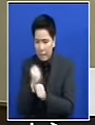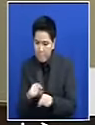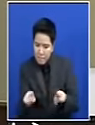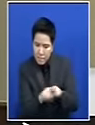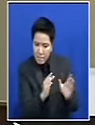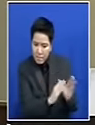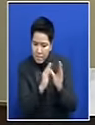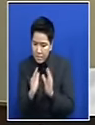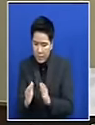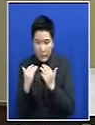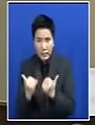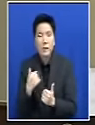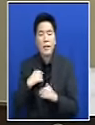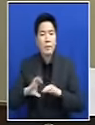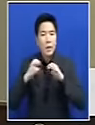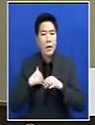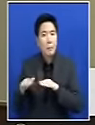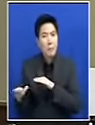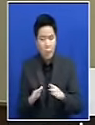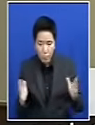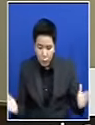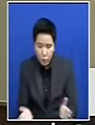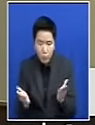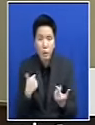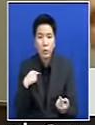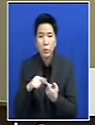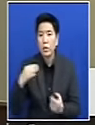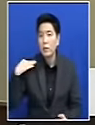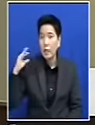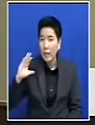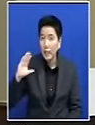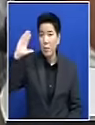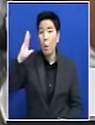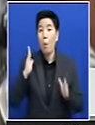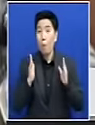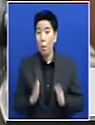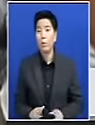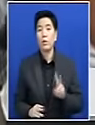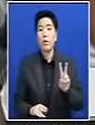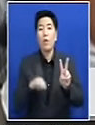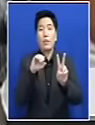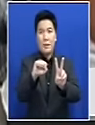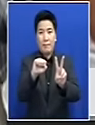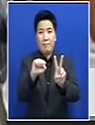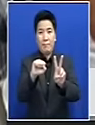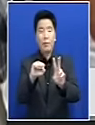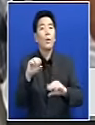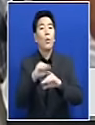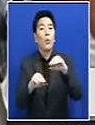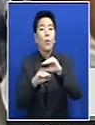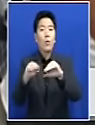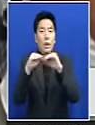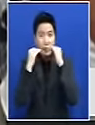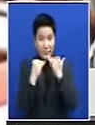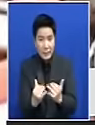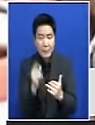กองทุนหมู่บ้านรัฐบาลเตรียมที่จะผลักดันโครงการอาสาประชารัฐ 200,000 คนด้วยกันโครงการนี้จะเป็น